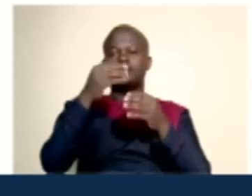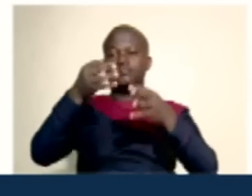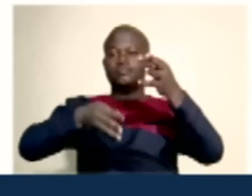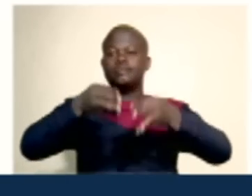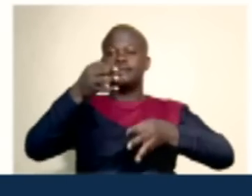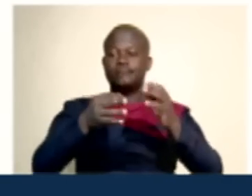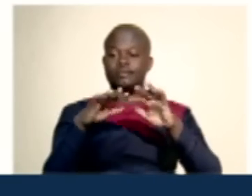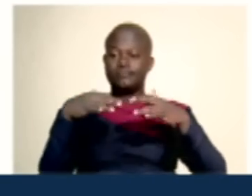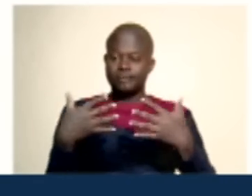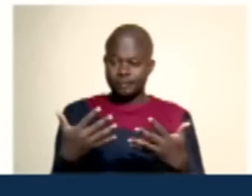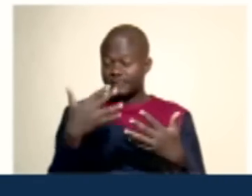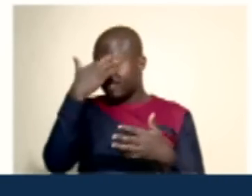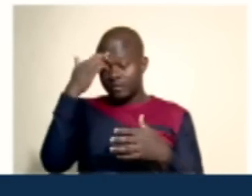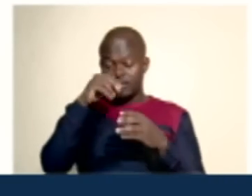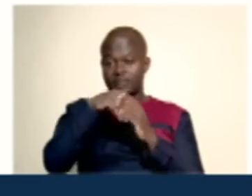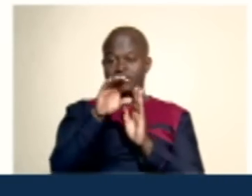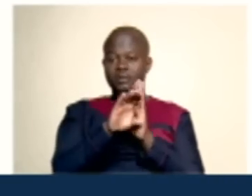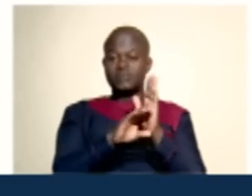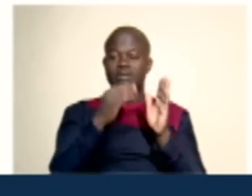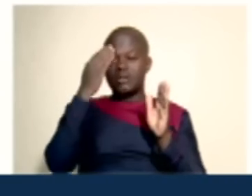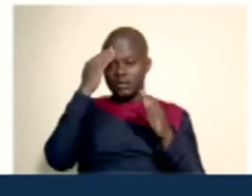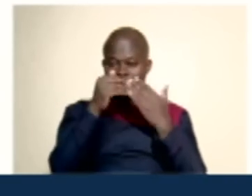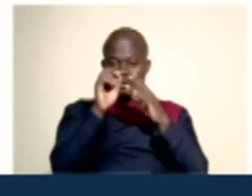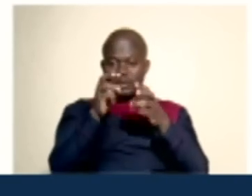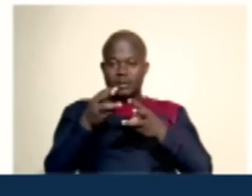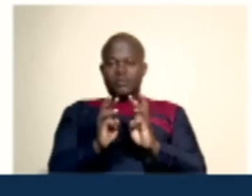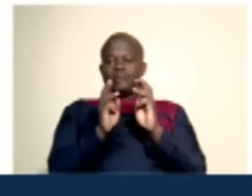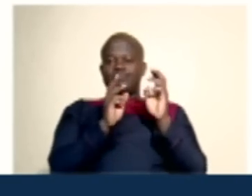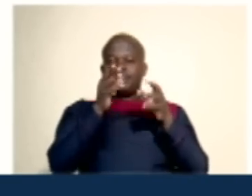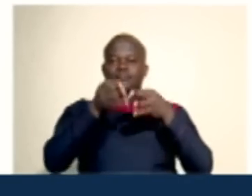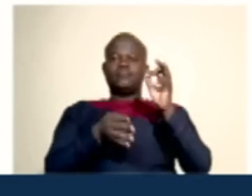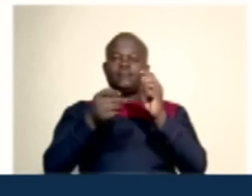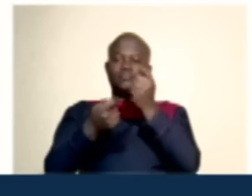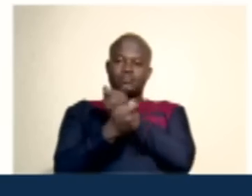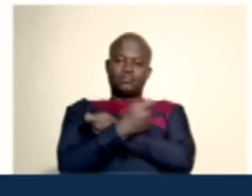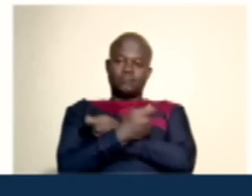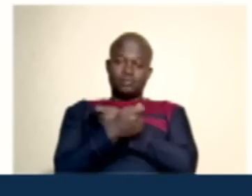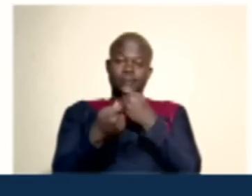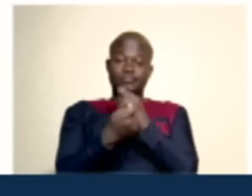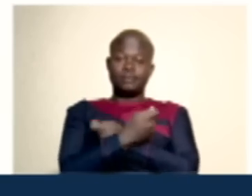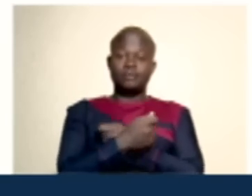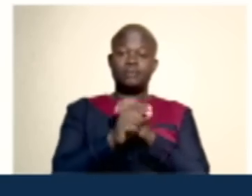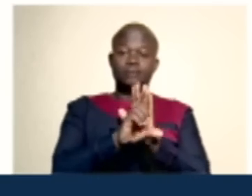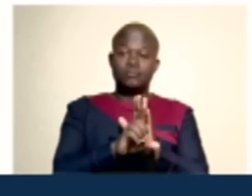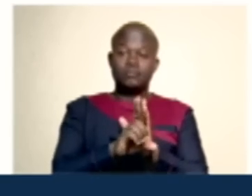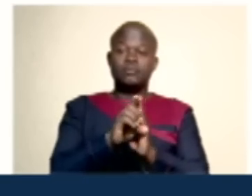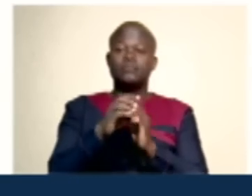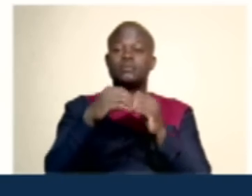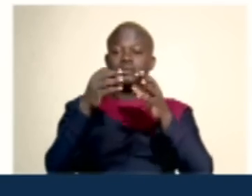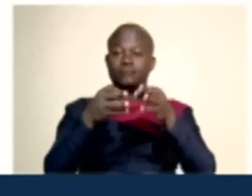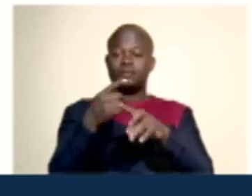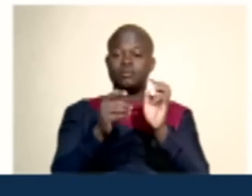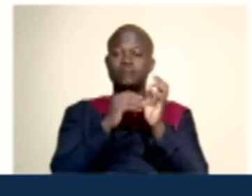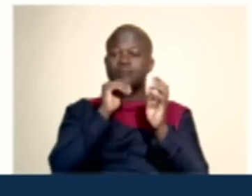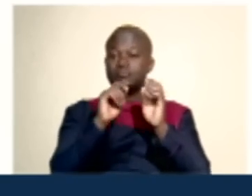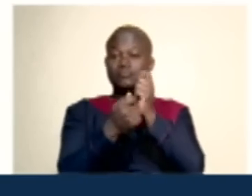imiburanire rero impamvu biba mu itegeko nshinga nuko uburyo bw'imiburanire iyo buhindutse wahindura itegeko rigenga imiburanire ariko ntago